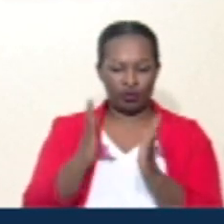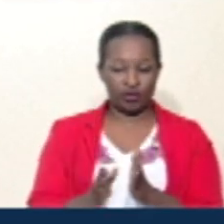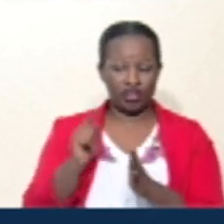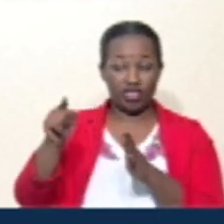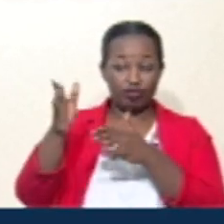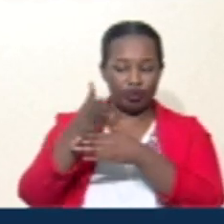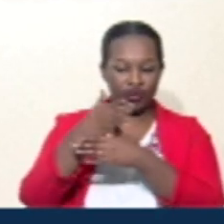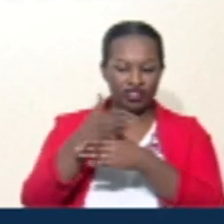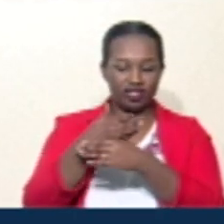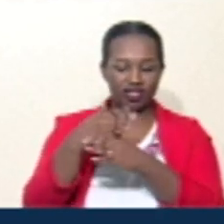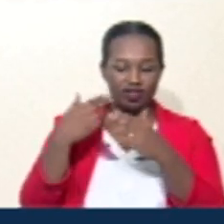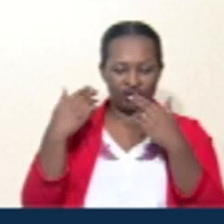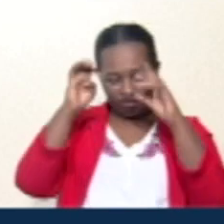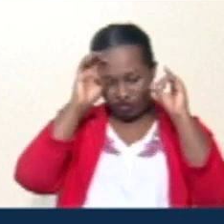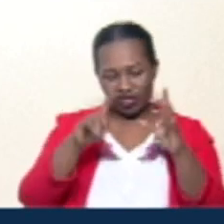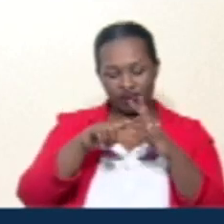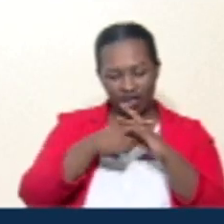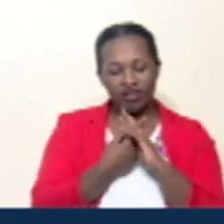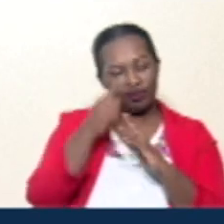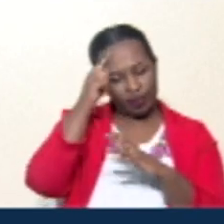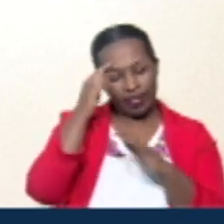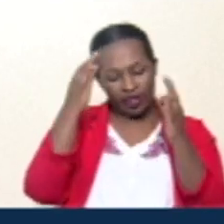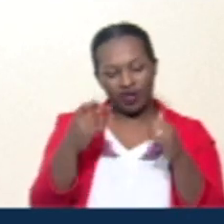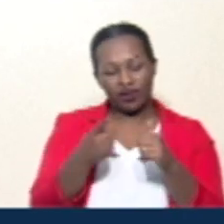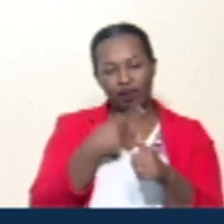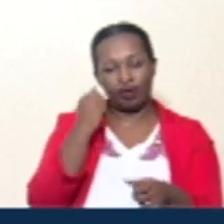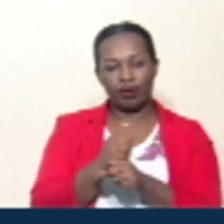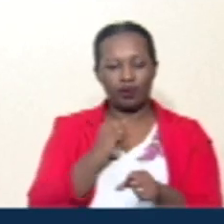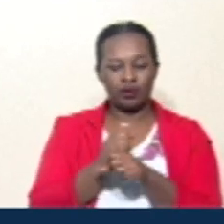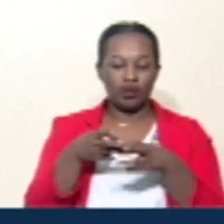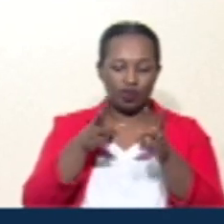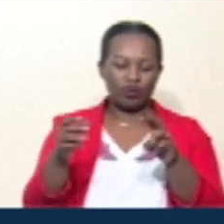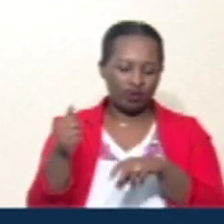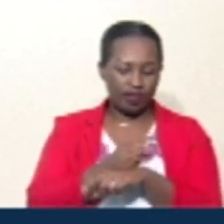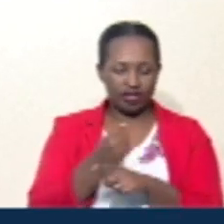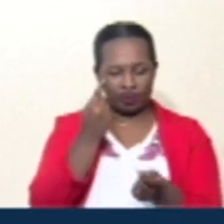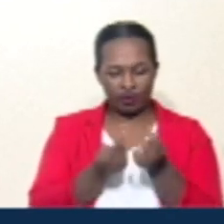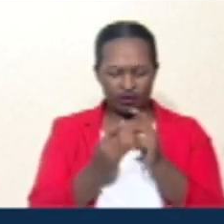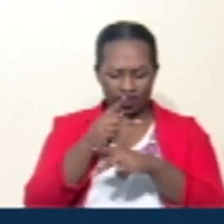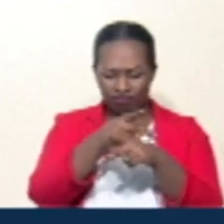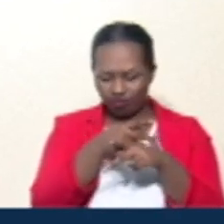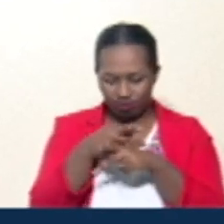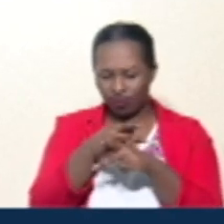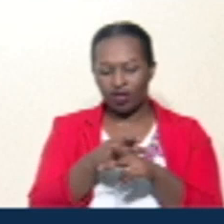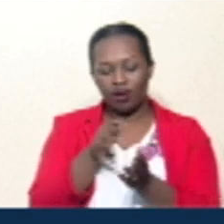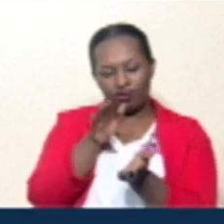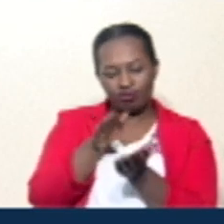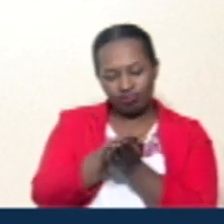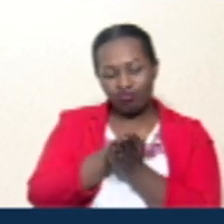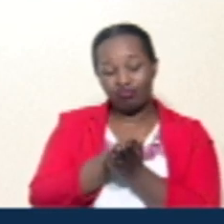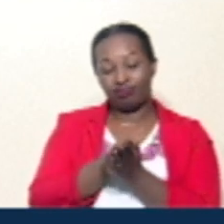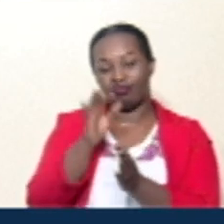yatangiye kubitekerezaho cyane no kureba kimwe cyakozwe kino gukorwa n'ubu ngubu n'uburyo hajye uburyo bwo guteka burondereza inkwi. Hakozwe za